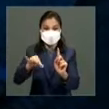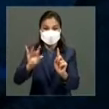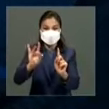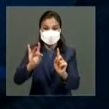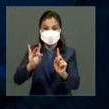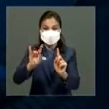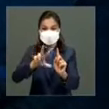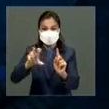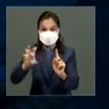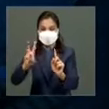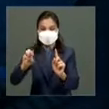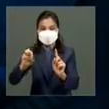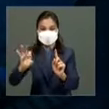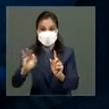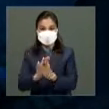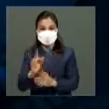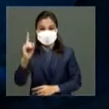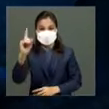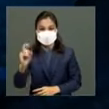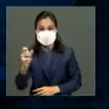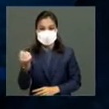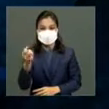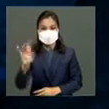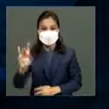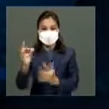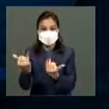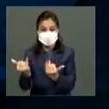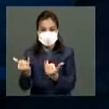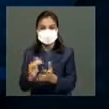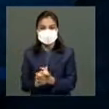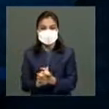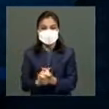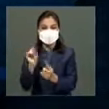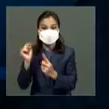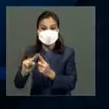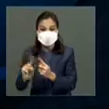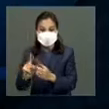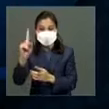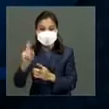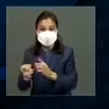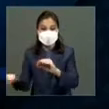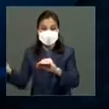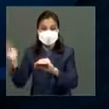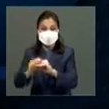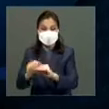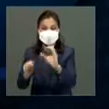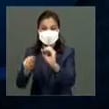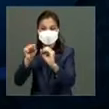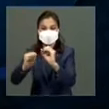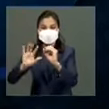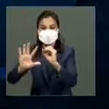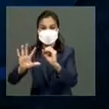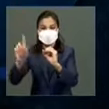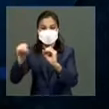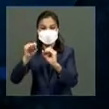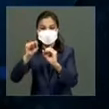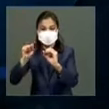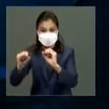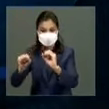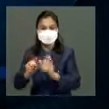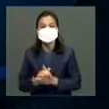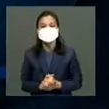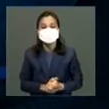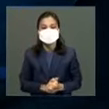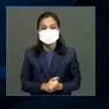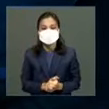นะครับเสียชีวิต18เพิ่มขึ้นเนี่ยในระลอกนี้คิดเป็น 0.5เปอร์เซ็นต์นะ